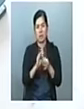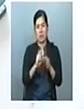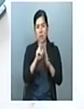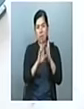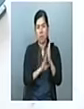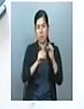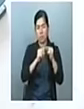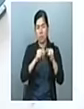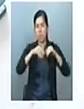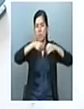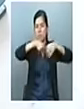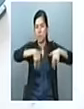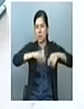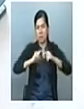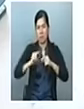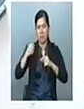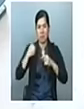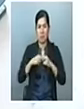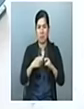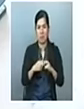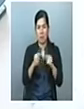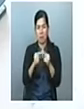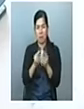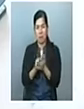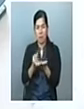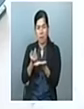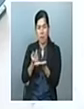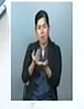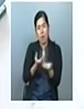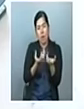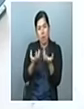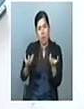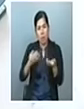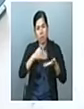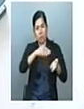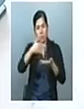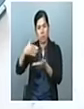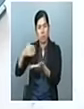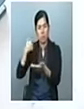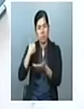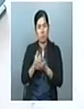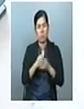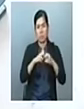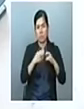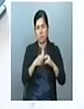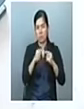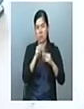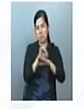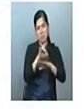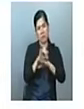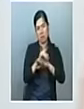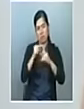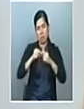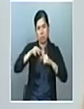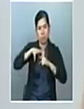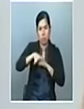เทศที่ทำให้การขนส่งสินค้าและการใช้อินเทอร์เน็ตไม่ครอบคลุมทั่วถึงทั่วประเทศซึ่งข้อสุดท้ายนี้มีผลกระทบต่อเนื่องต่อระบบ